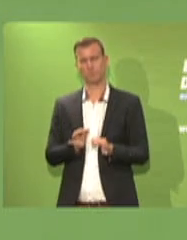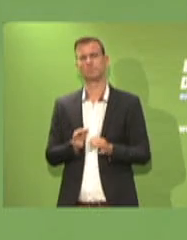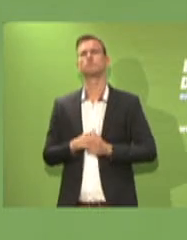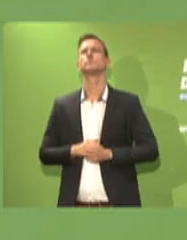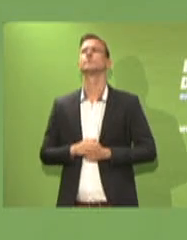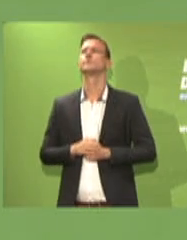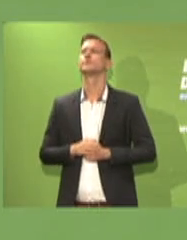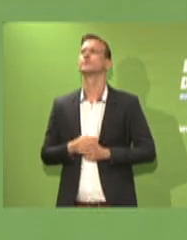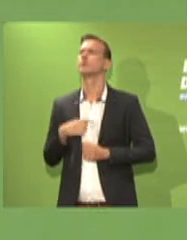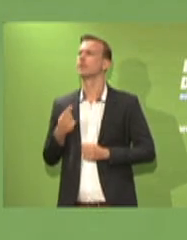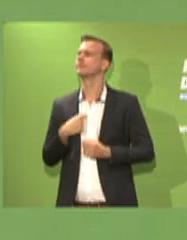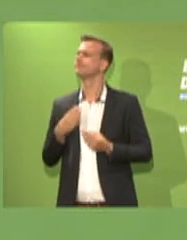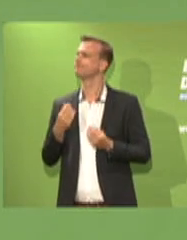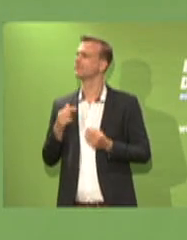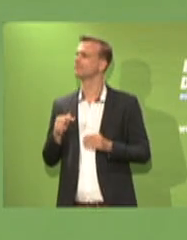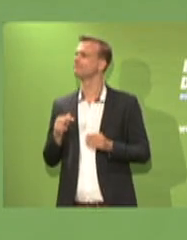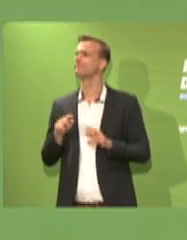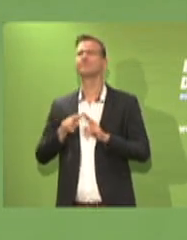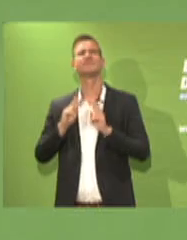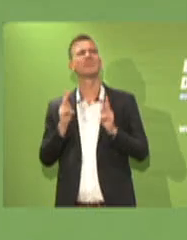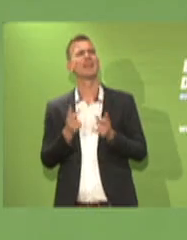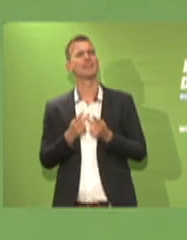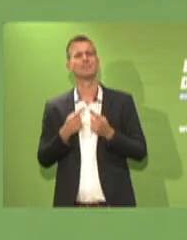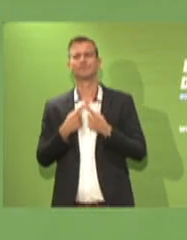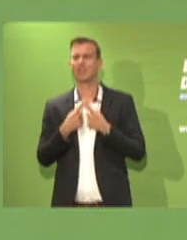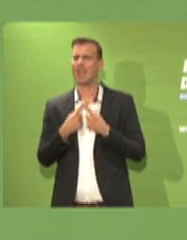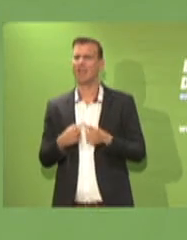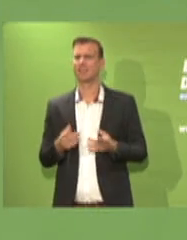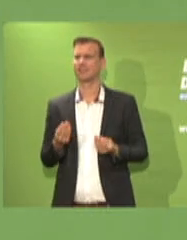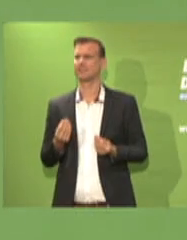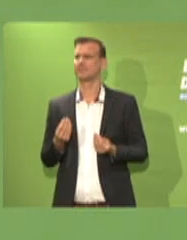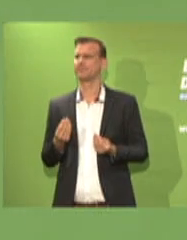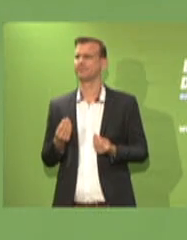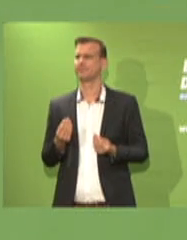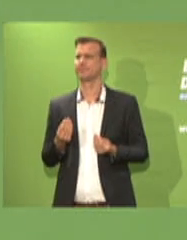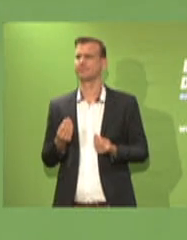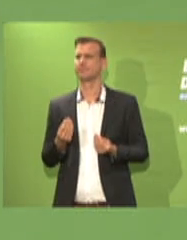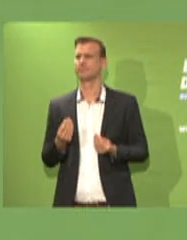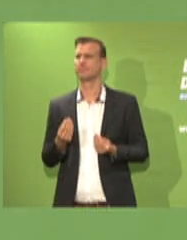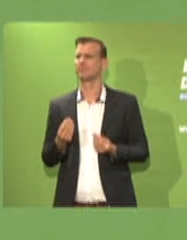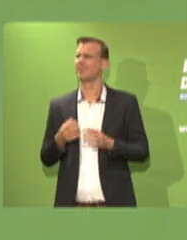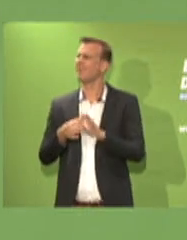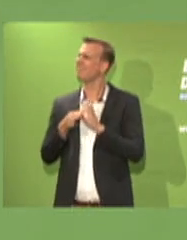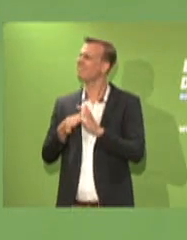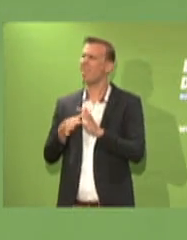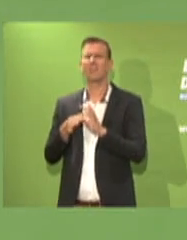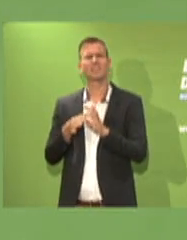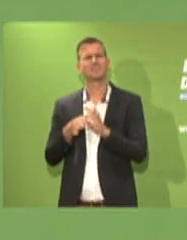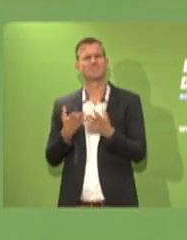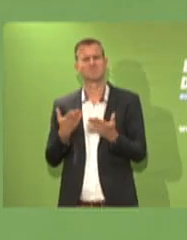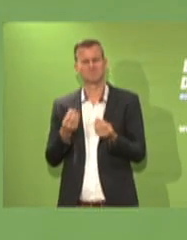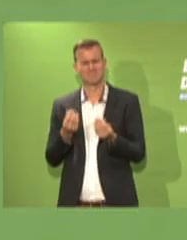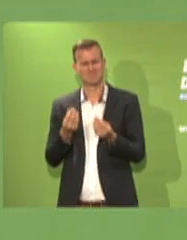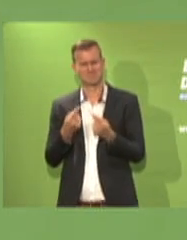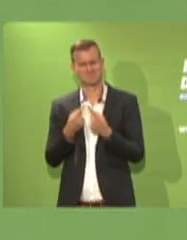das ist eine völlig andere Welt und wir leben eigentlich in sehr ungleichzeitigen Verhältnissen. Denn